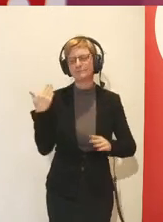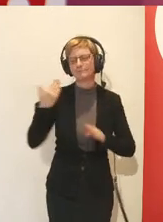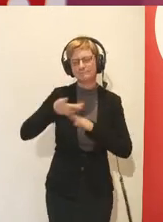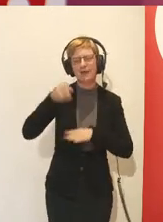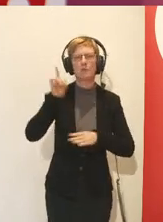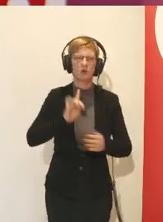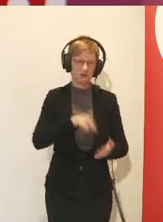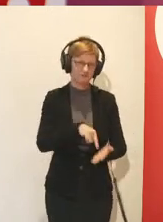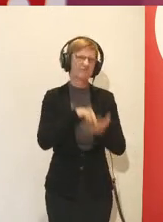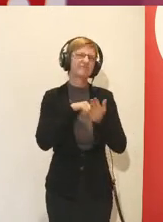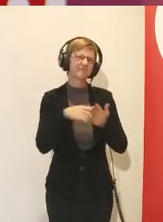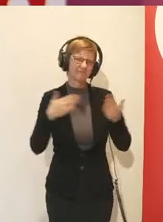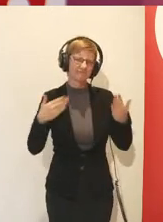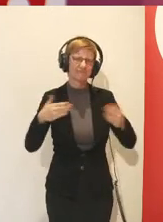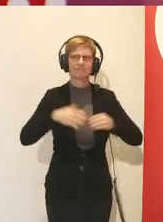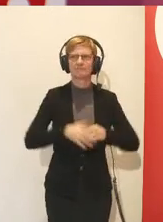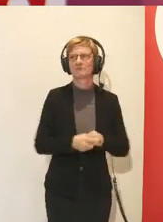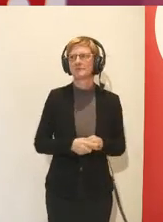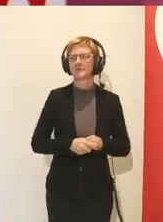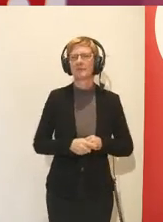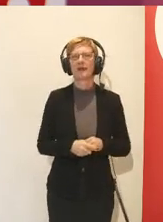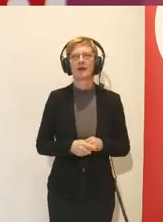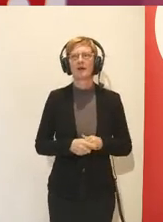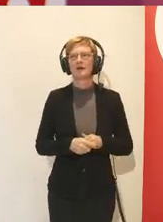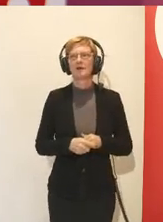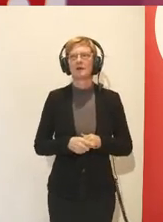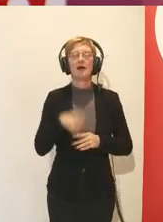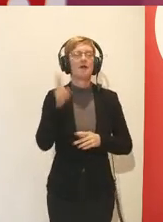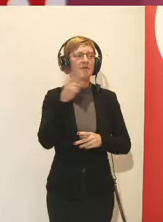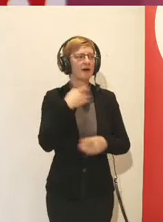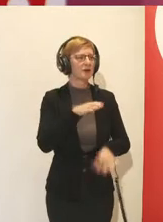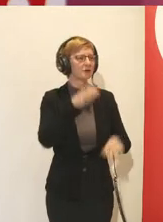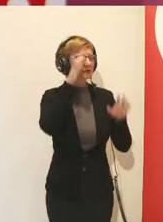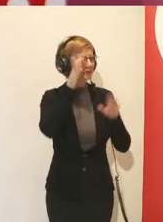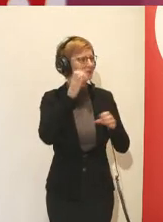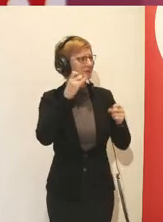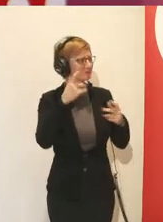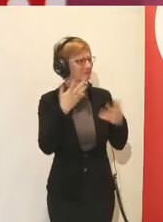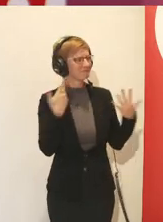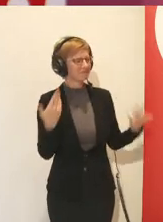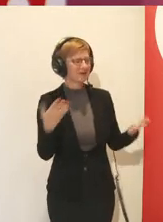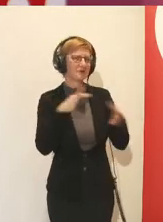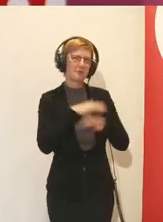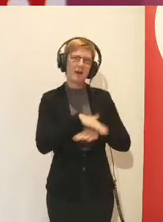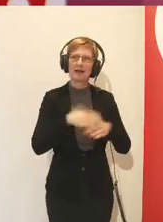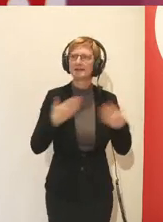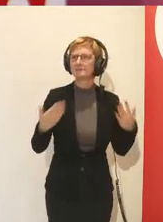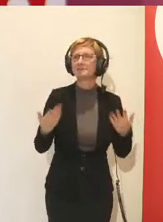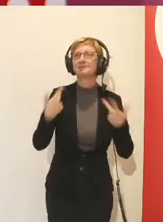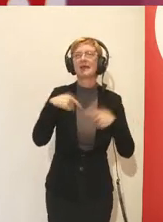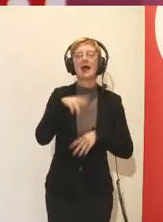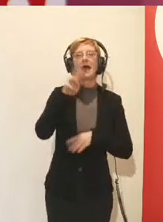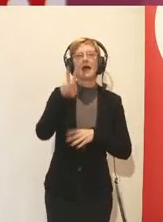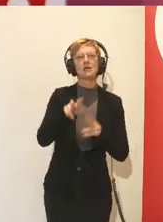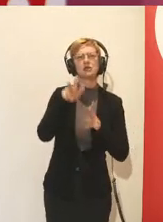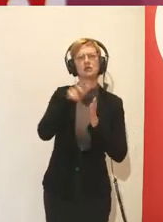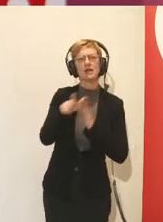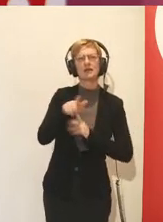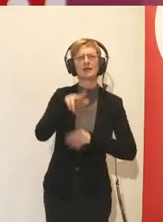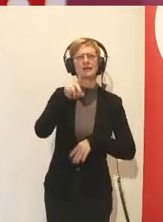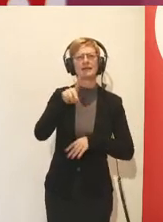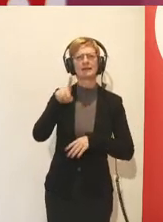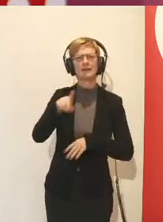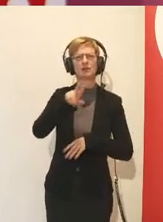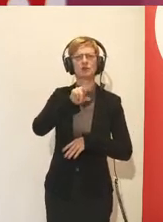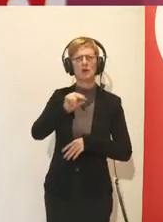das zweite finde ich normal auch als bitte an alle die zu gucken gerade sagen ich habe gesehen dass der hashtag die idee 12 12